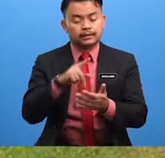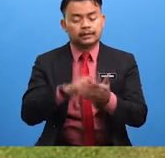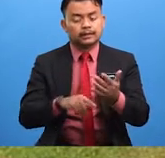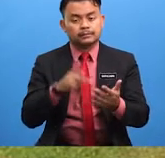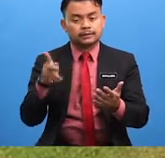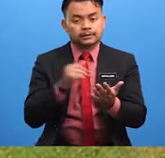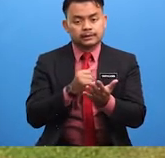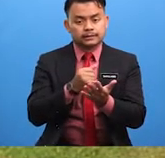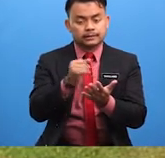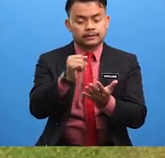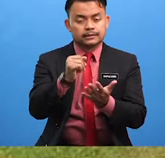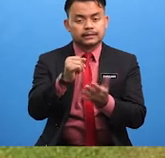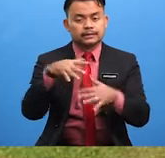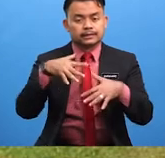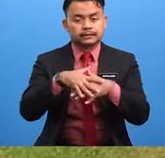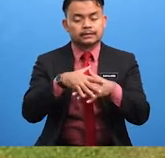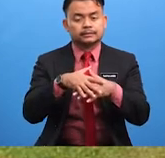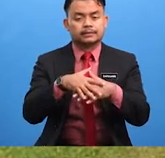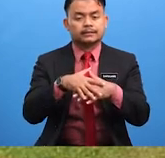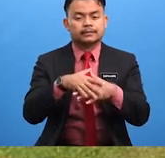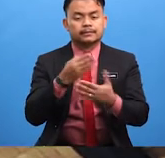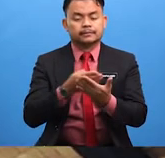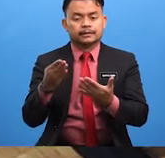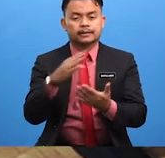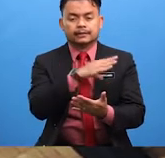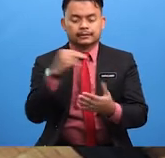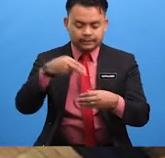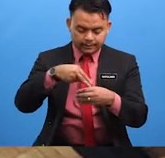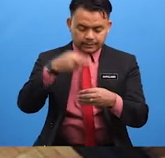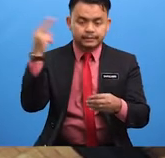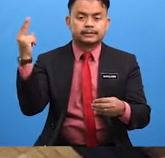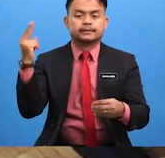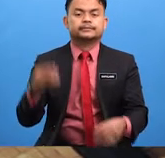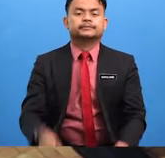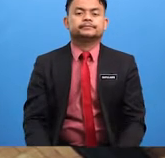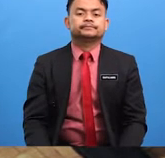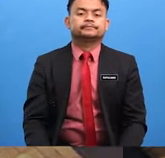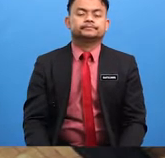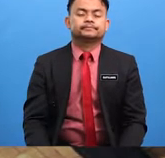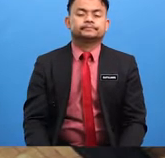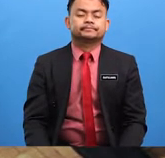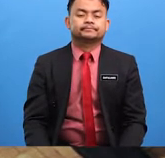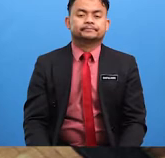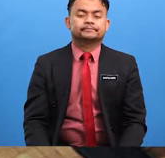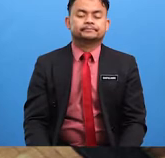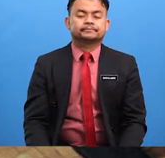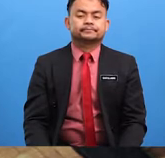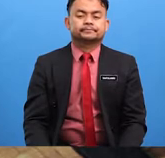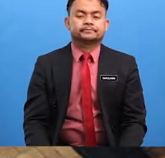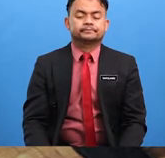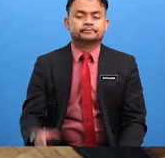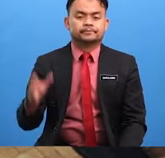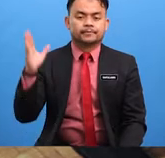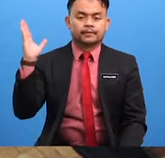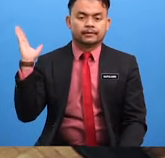jenis-jenis anyaman, bahan dan hasilnya. Jenis anyaman ialah anyaman mengkuang. Bahan ialah daun